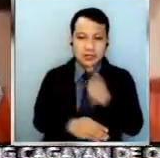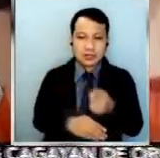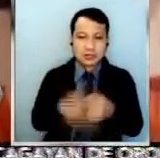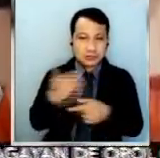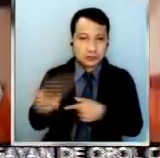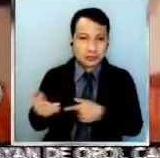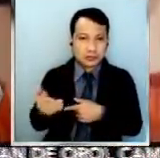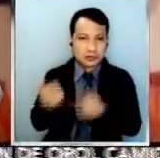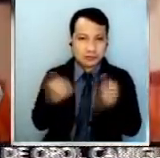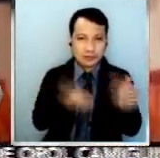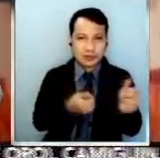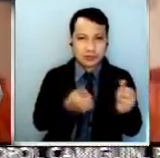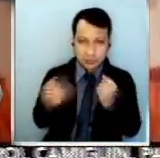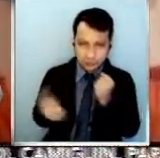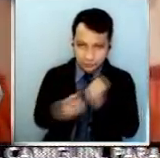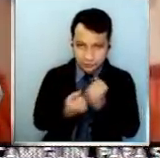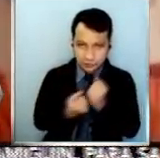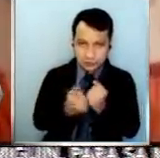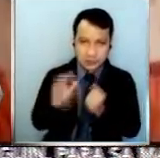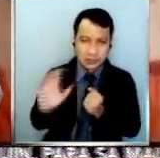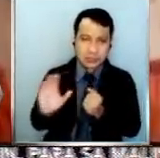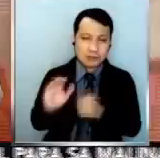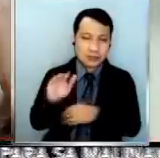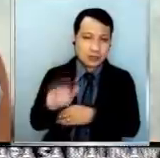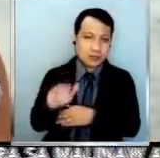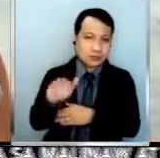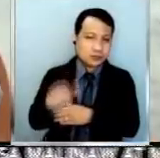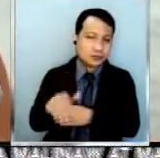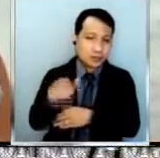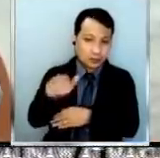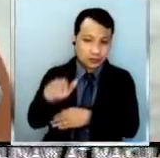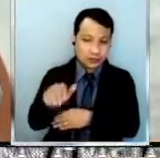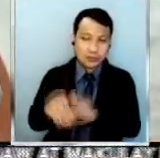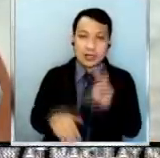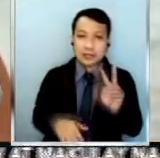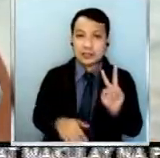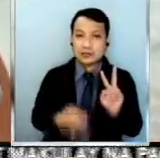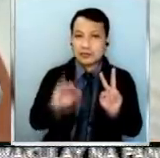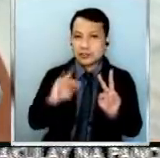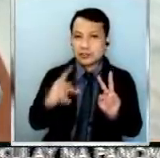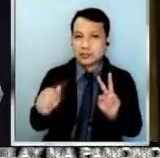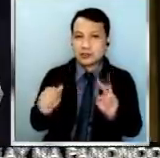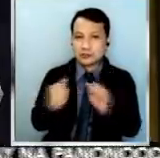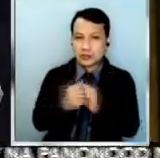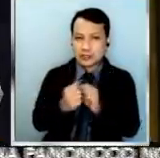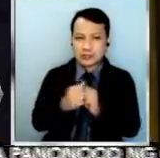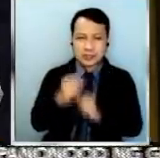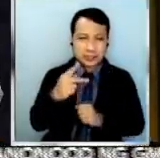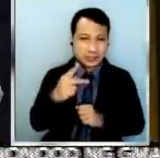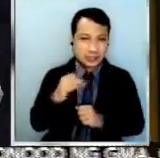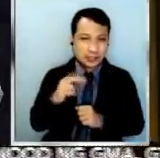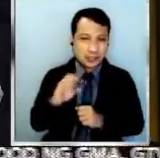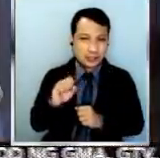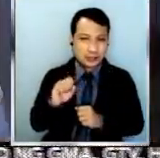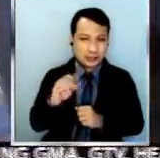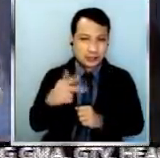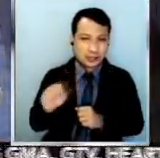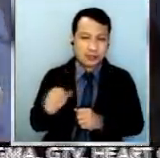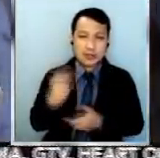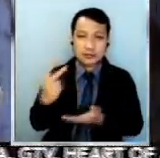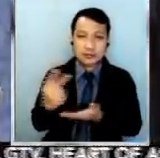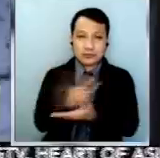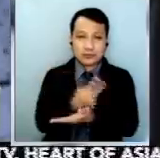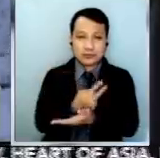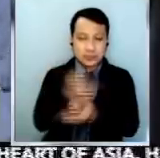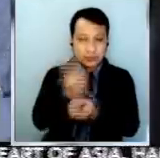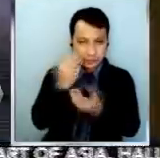na suportahan ang kanyang afternoon prime show na ang dalawang ikaw kasama si Ken Chan. Last 2 weeks na ng show at sabi ng stars